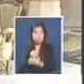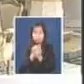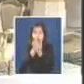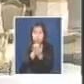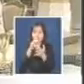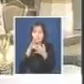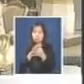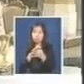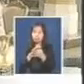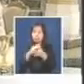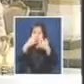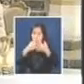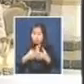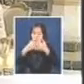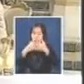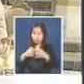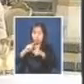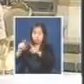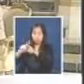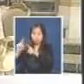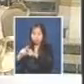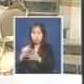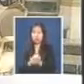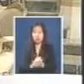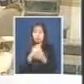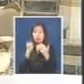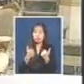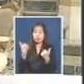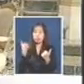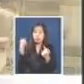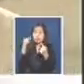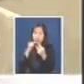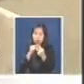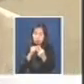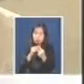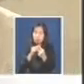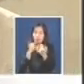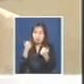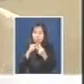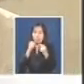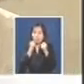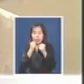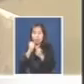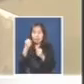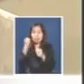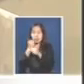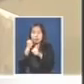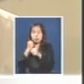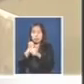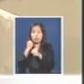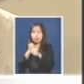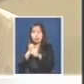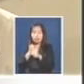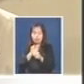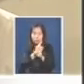ทุกโรงงานอุตสาหกรรมที่มีผลกระทบค่ะก็เรียนว่าเป็นห่วงตรงนี้ก็คงจะต้องพยายามในเรื่องของการลงเข้าไปทำงานอย่าง